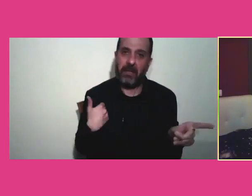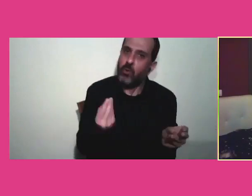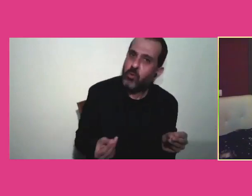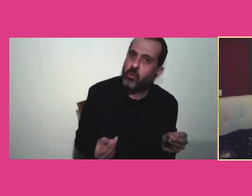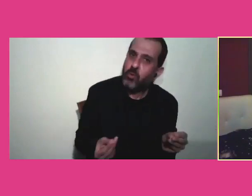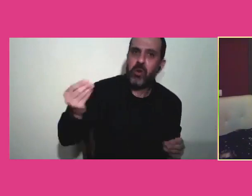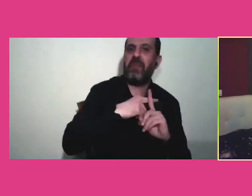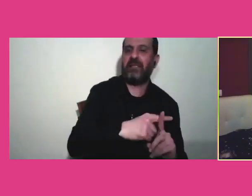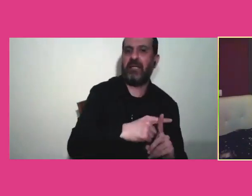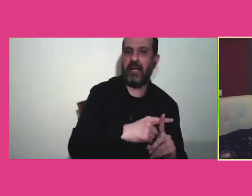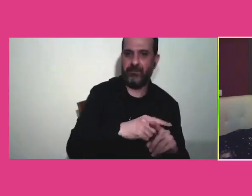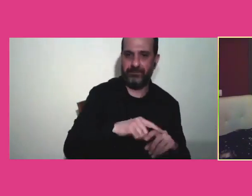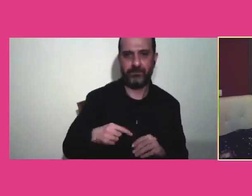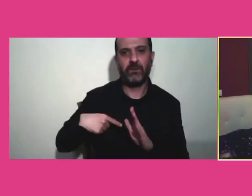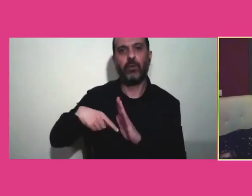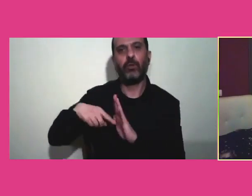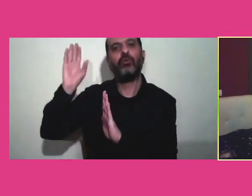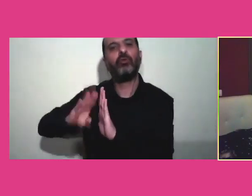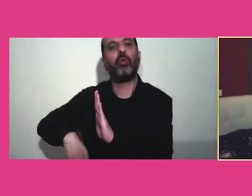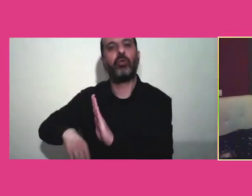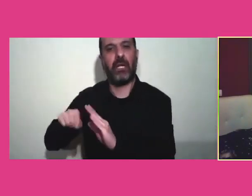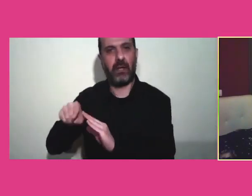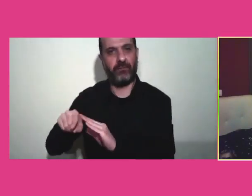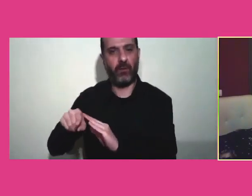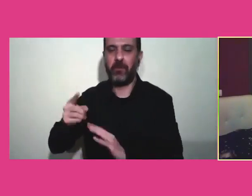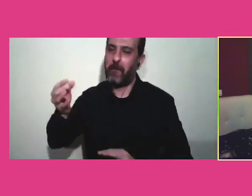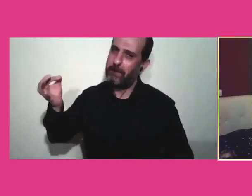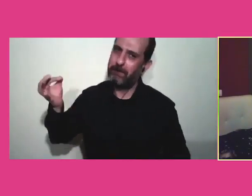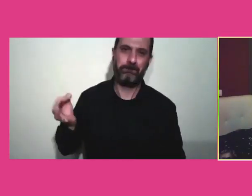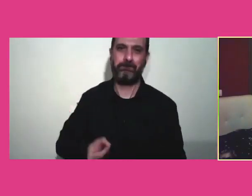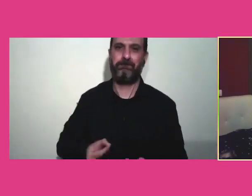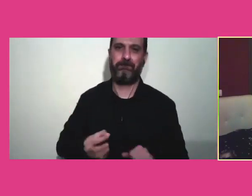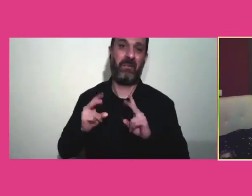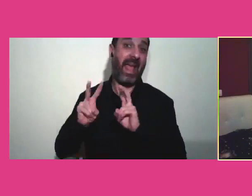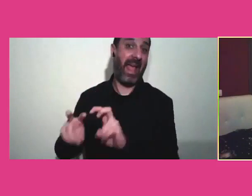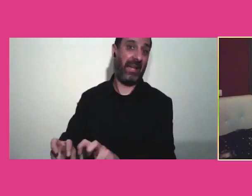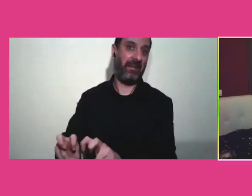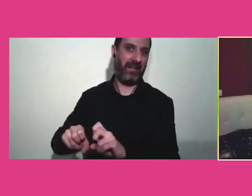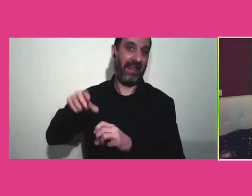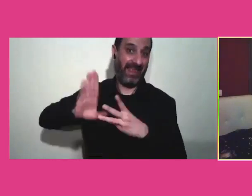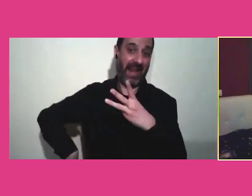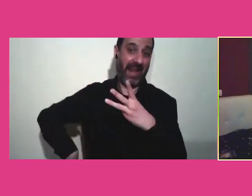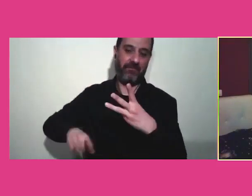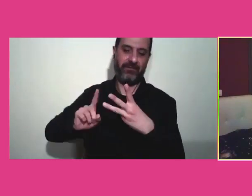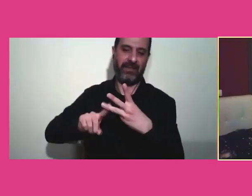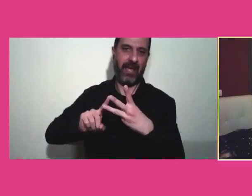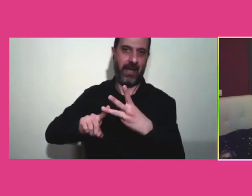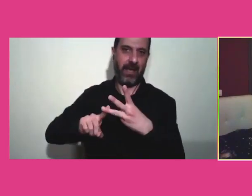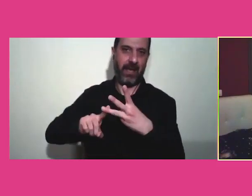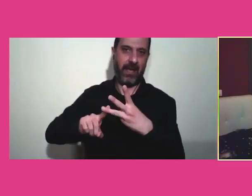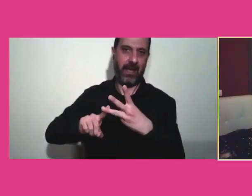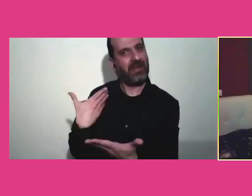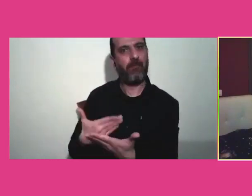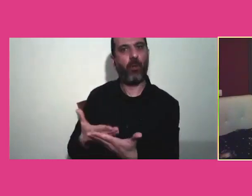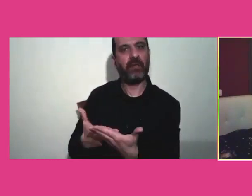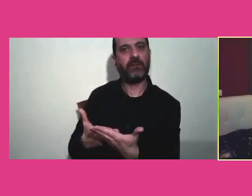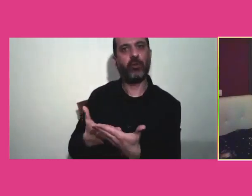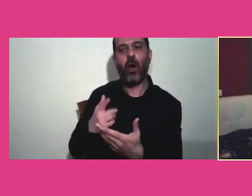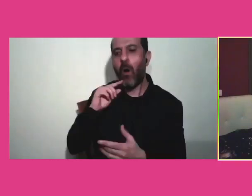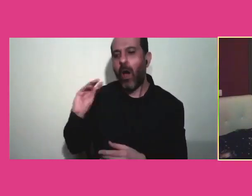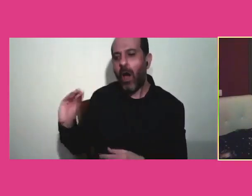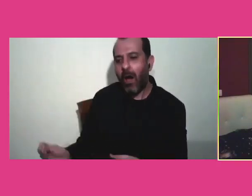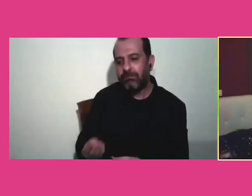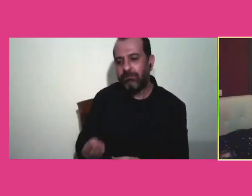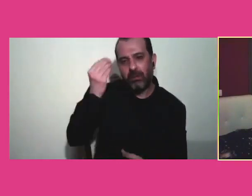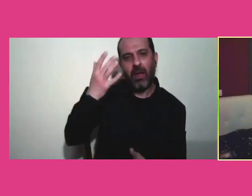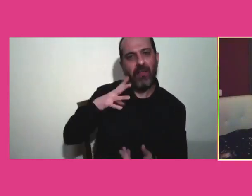Τέλος, εντάξει, αυτή είναι μια υπέροχη έρευνα, η οποία προσπαθούσε να αποδείξει το αντίθετο από αυτό που βρήκε. Δηλαδή, στην